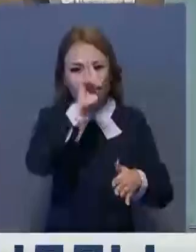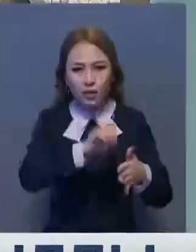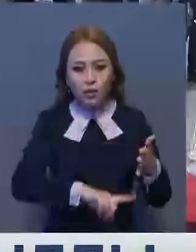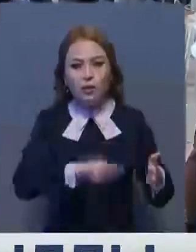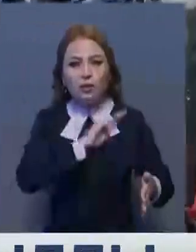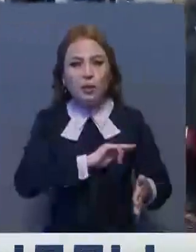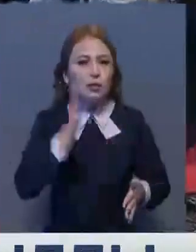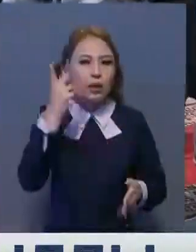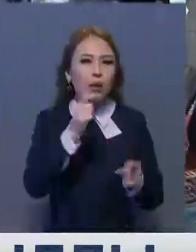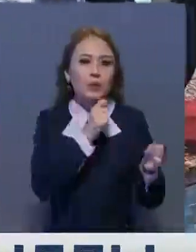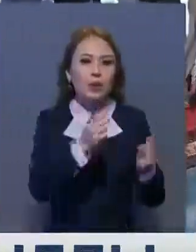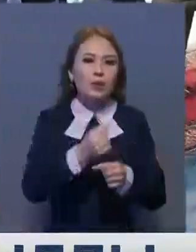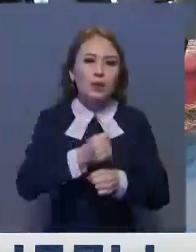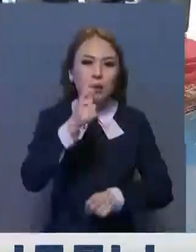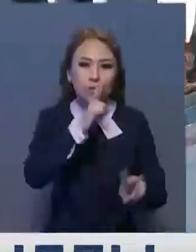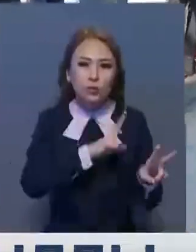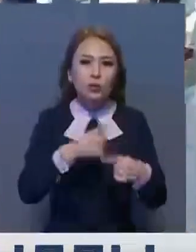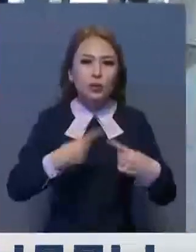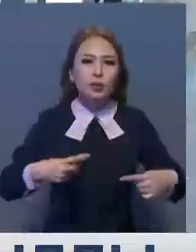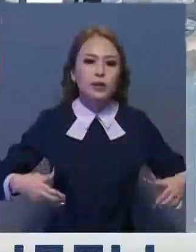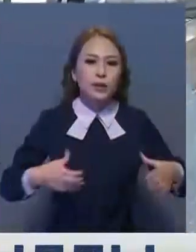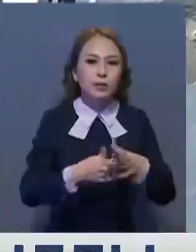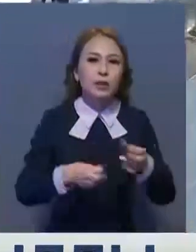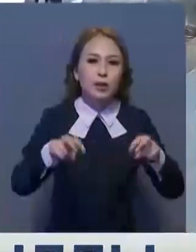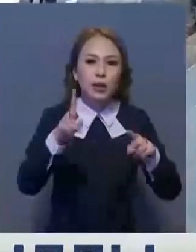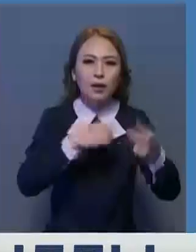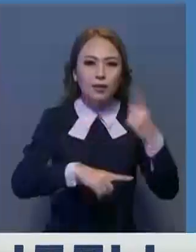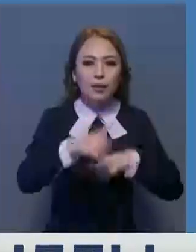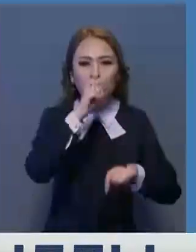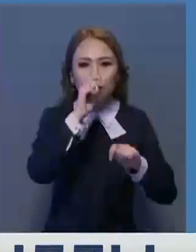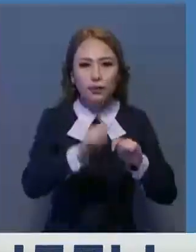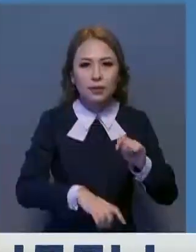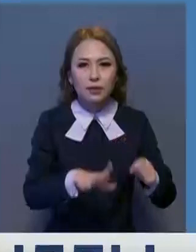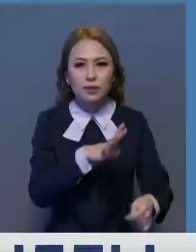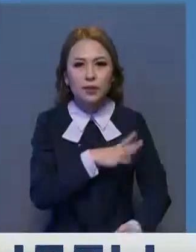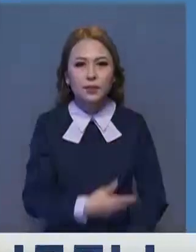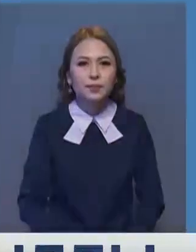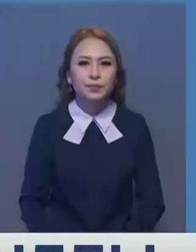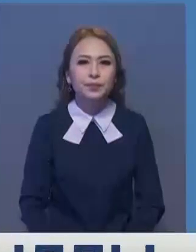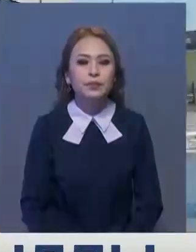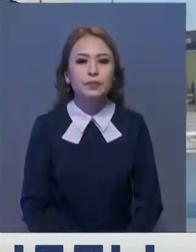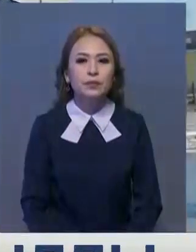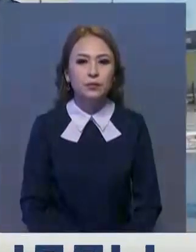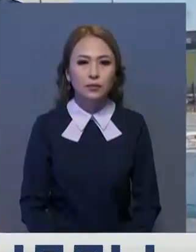сендірген. Жұмыс барысында қауіпсіздік қатаң қадағаланып, түрлі елден келген мамандар қайта-қайта тексеріпті.